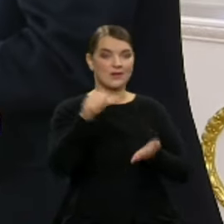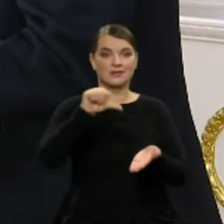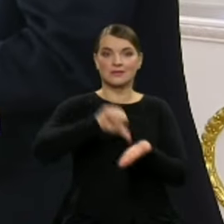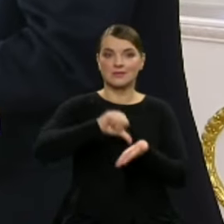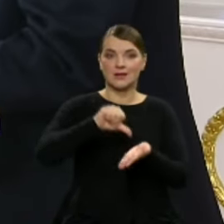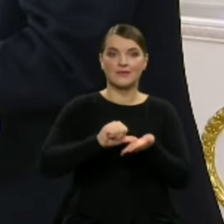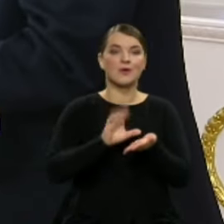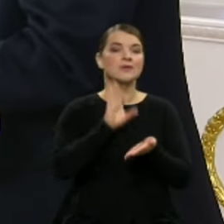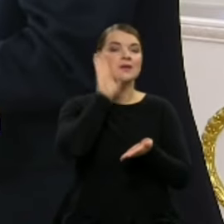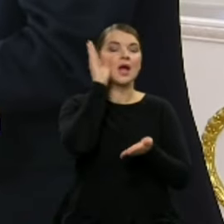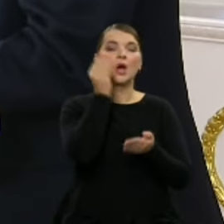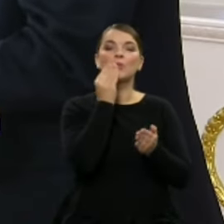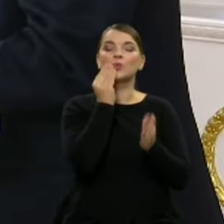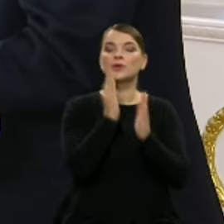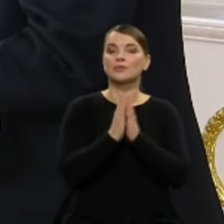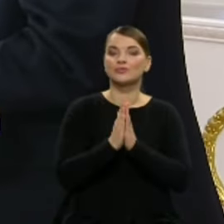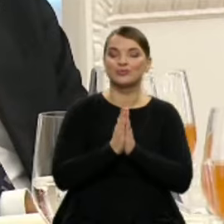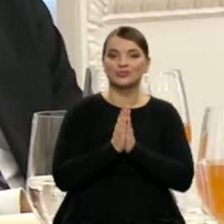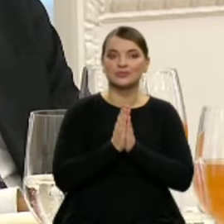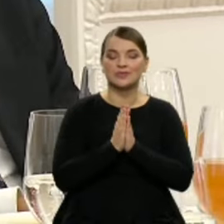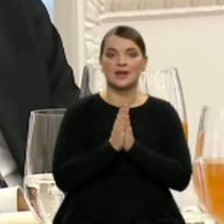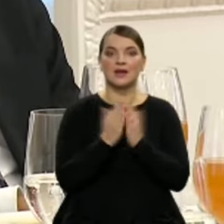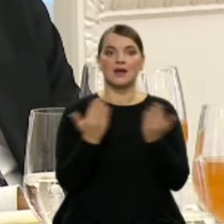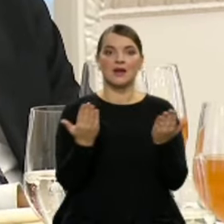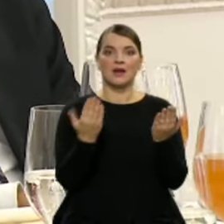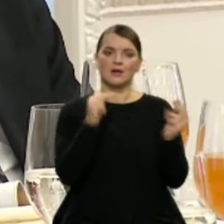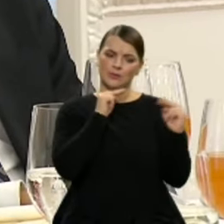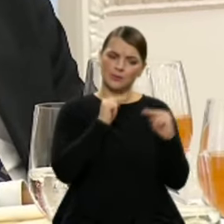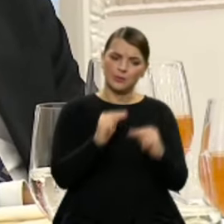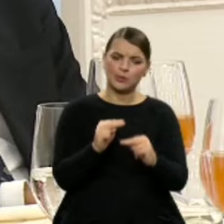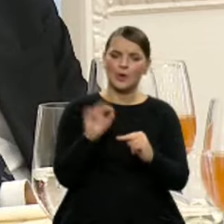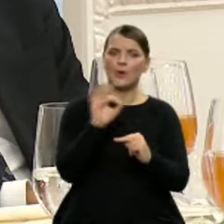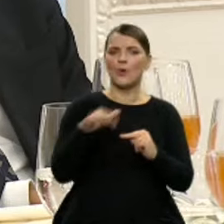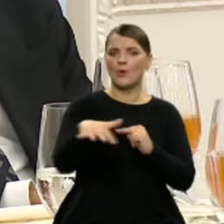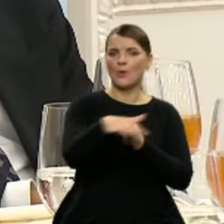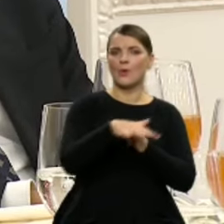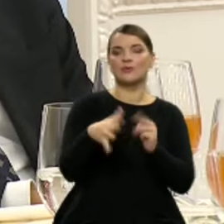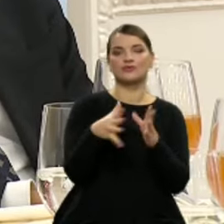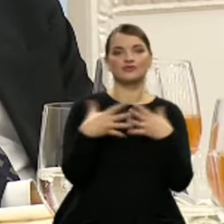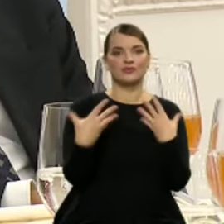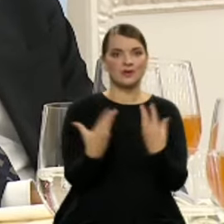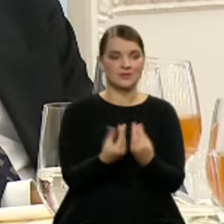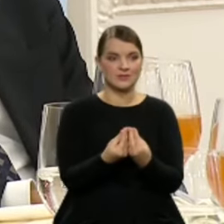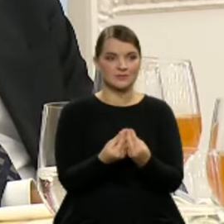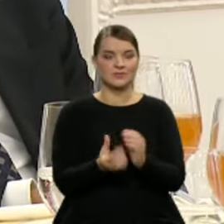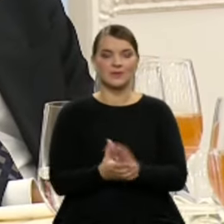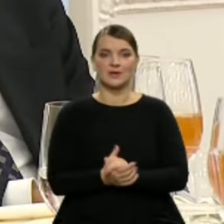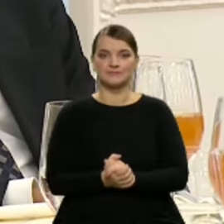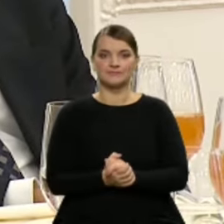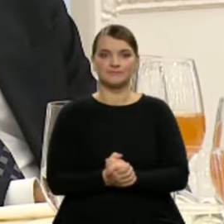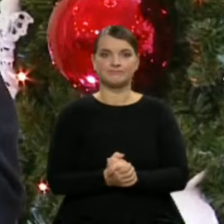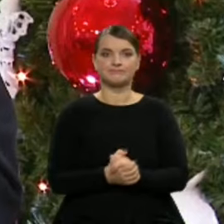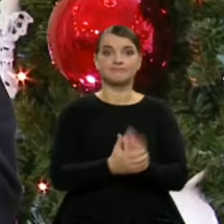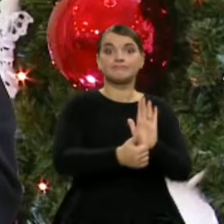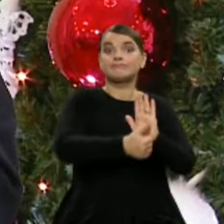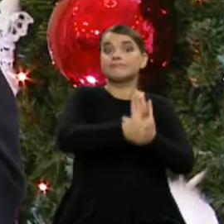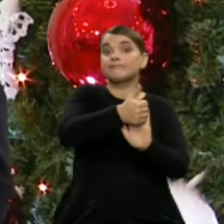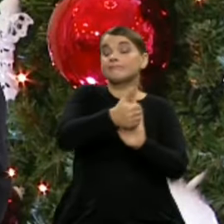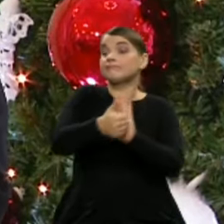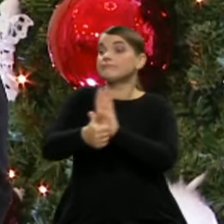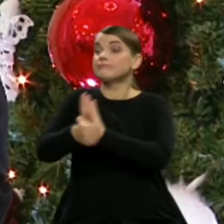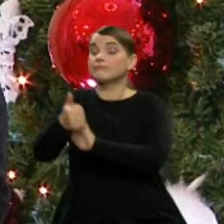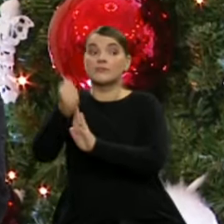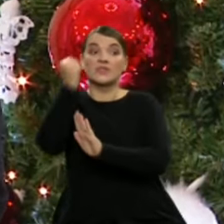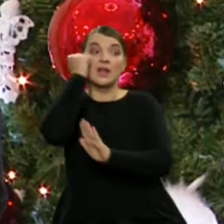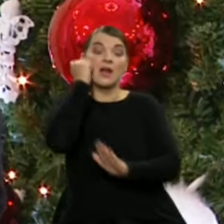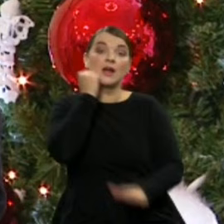maldos pusryčiuose, dėmesį skiriamą šeimoms. Reiškiu pagarbą ir dėkingumą